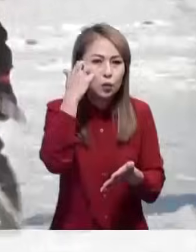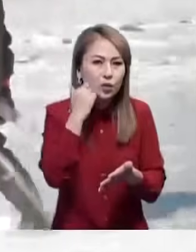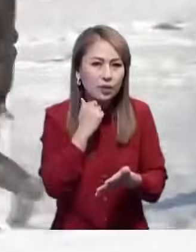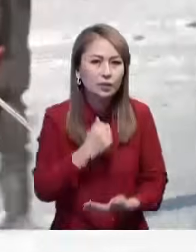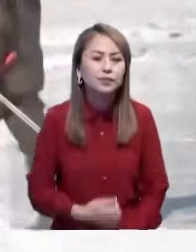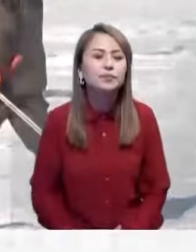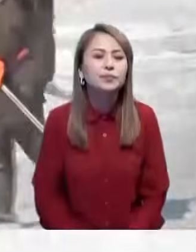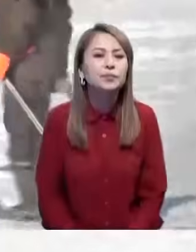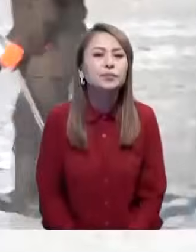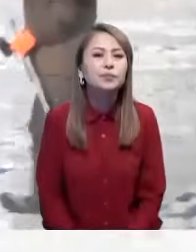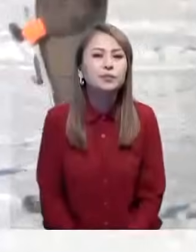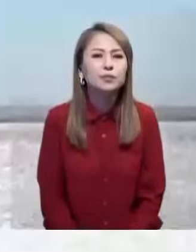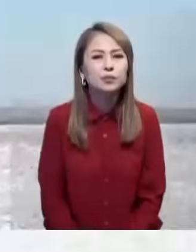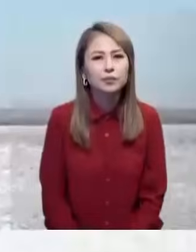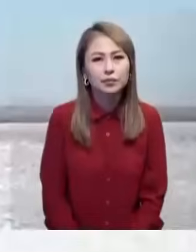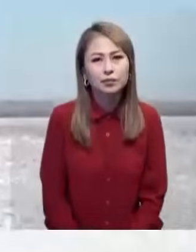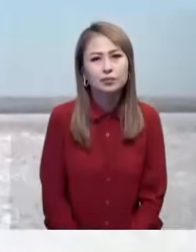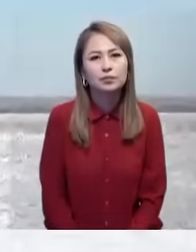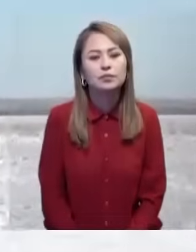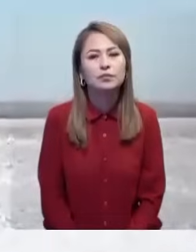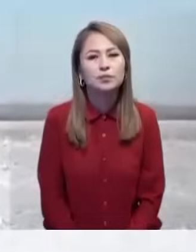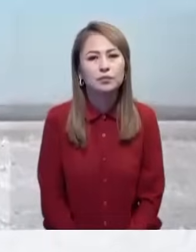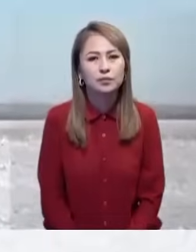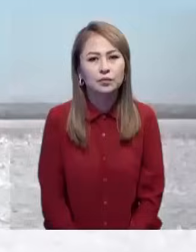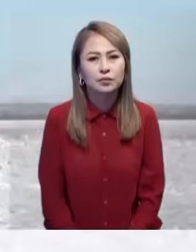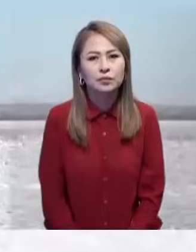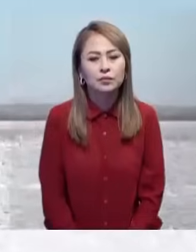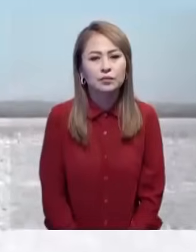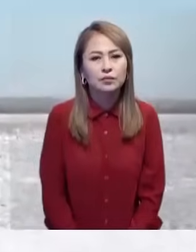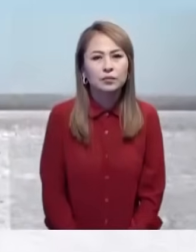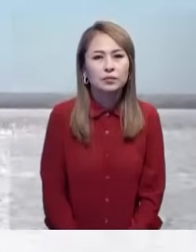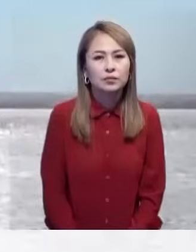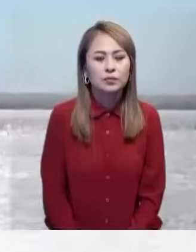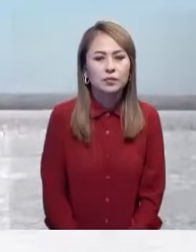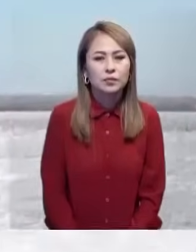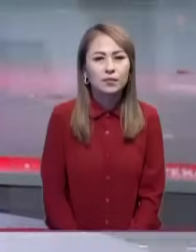Солтүстік Қазақстан облысынан Самат Қайырденұлы, Қуаныш Қазбеков, Хабар 24.